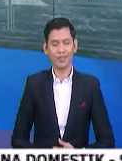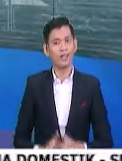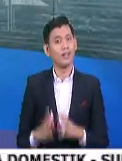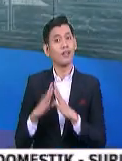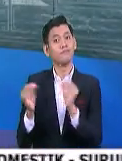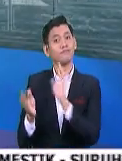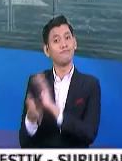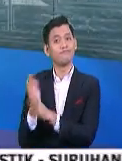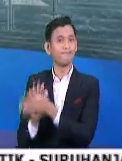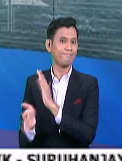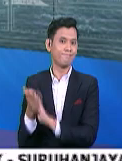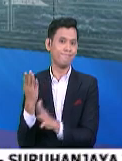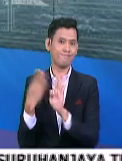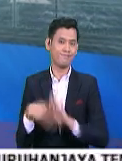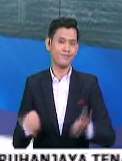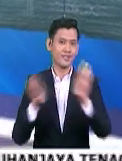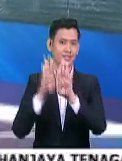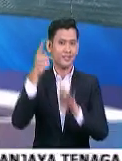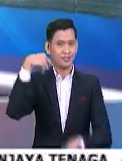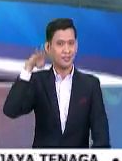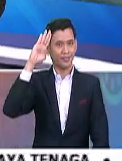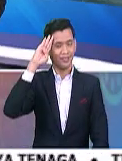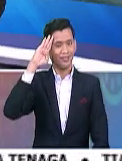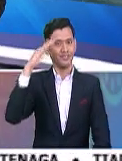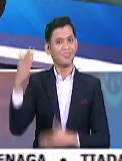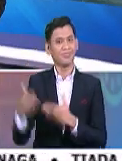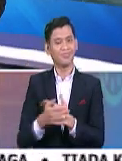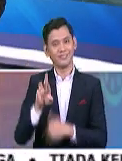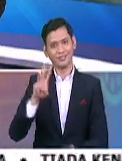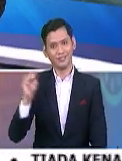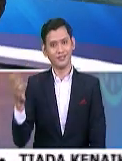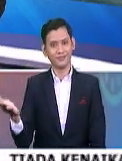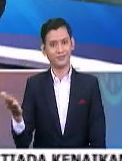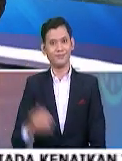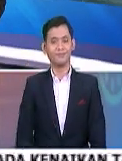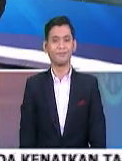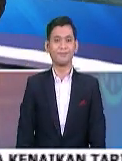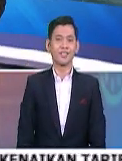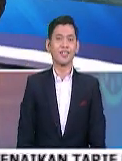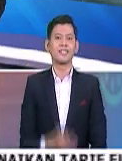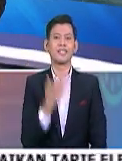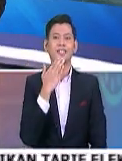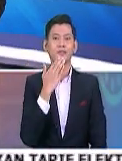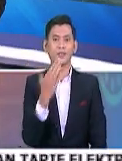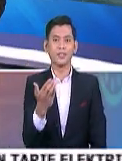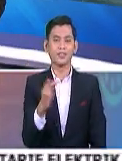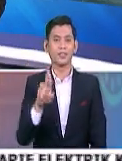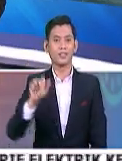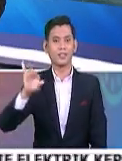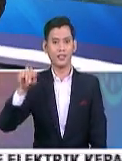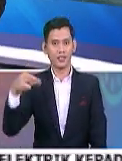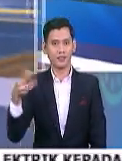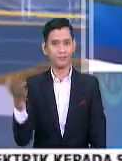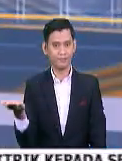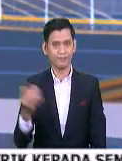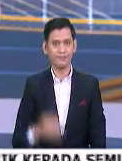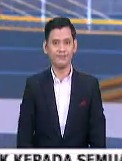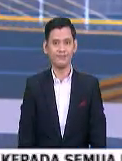Hai sekian berita dari Perlis kembali ke angkasa Puri Oh makasih rayon